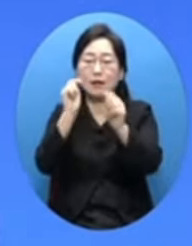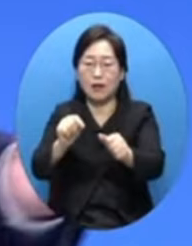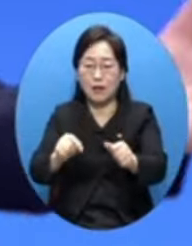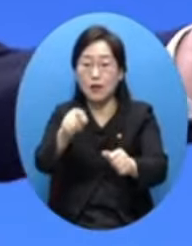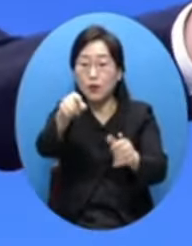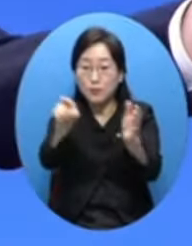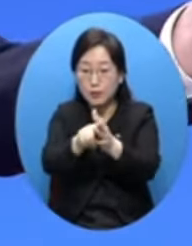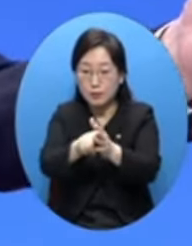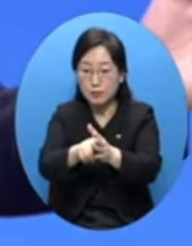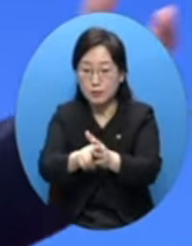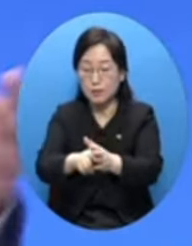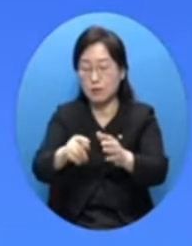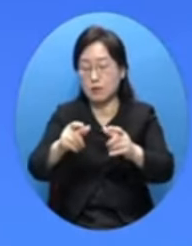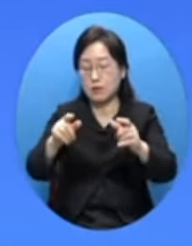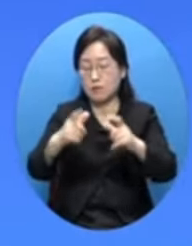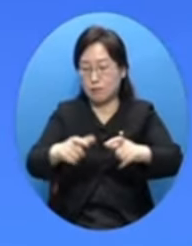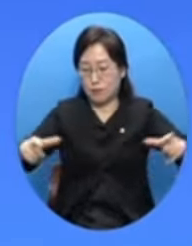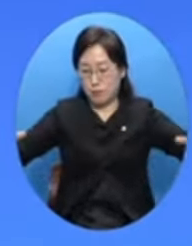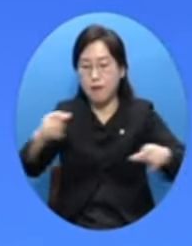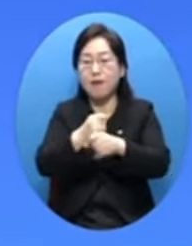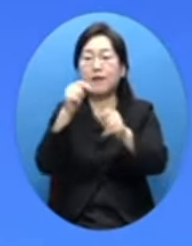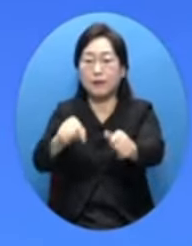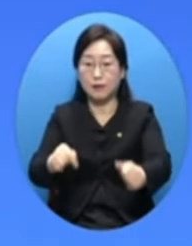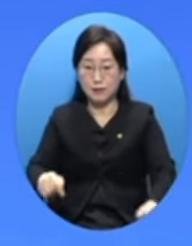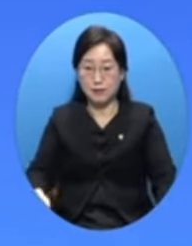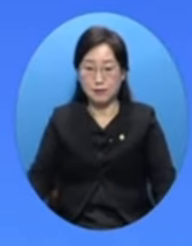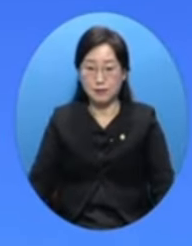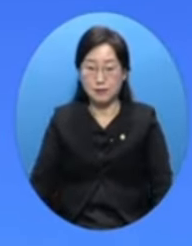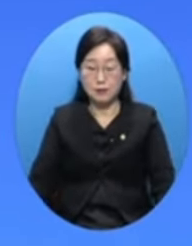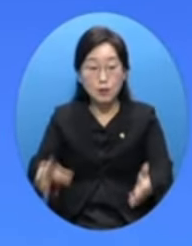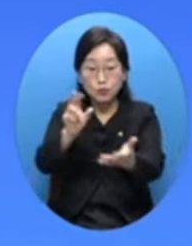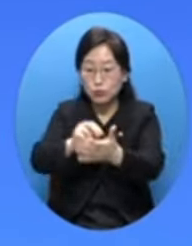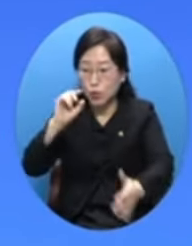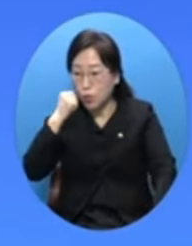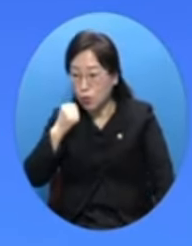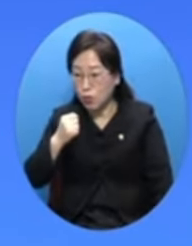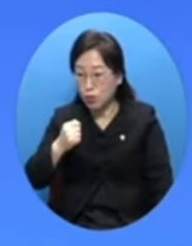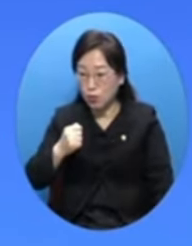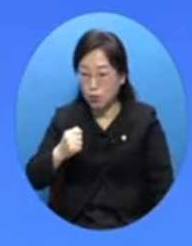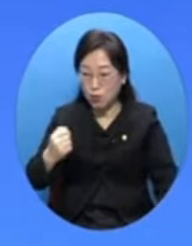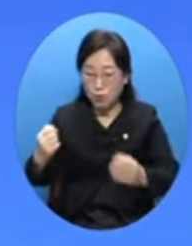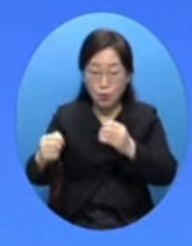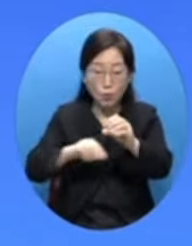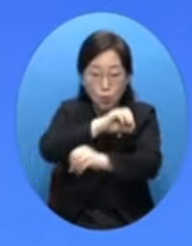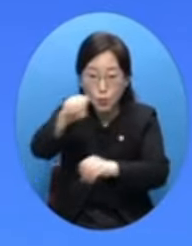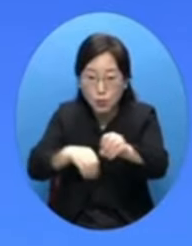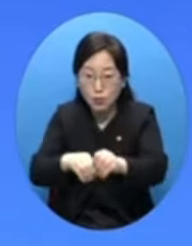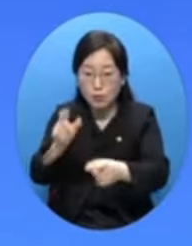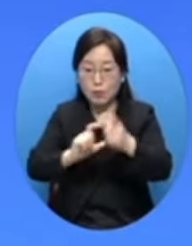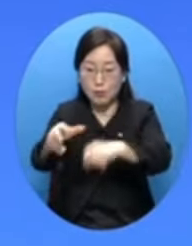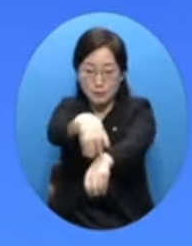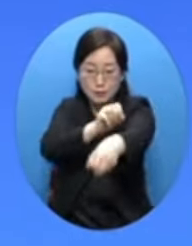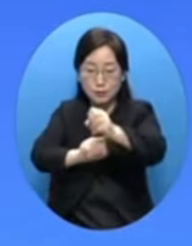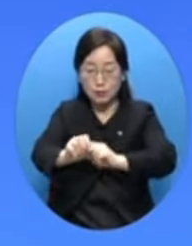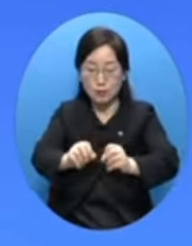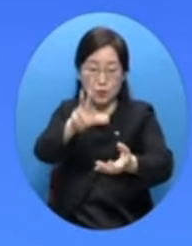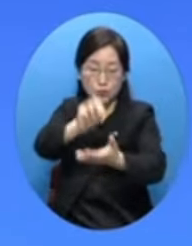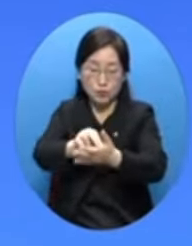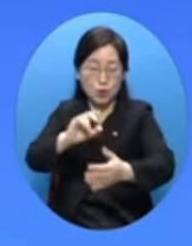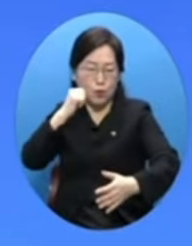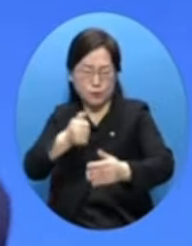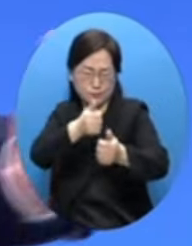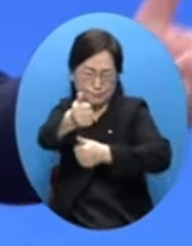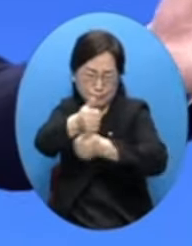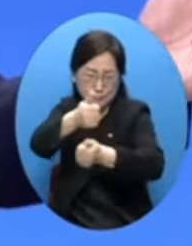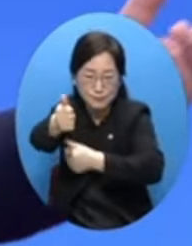믿음의 형태를 넓혀라 지금 저들은 문제 어려움 가운데 있는데 오히려 더 적극적으로 문제 어려움을 이겨내고